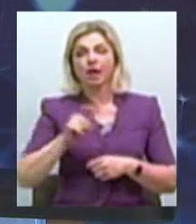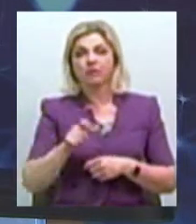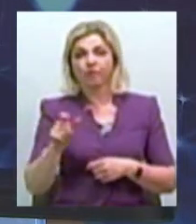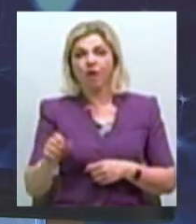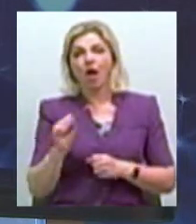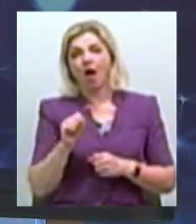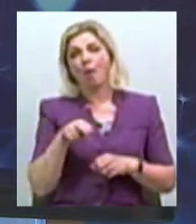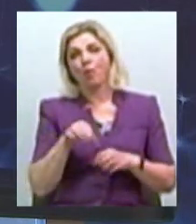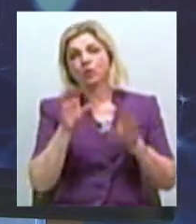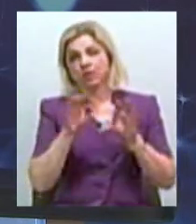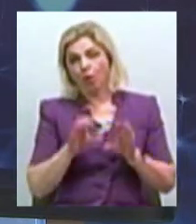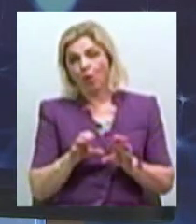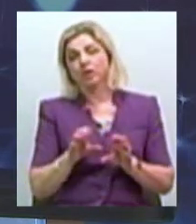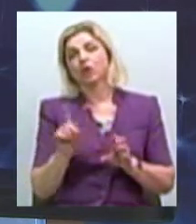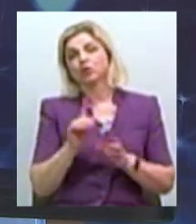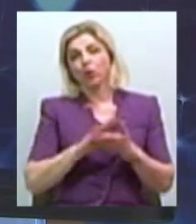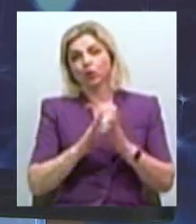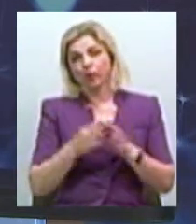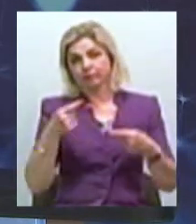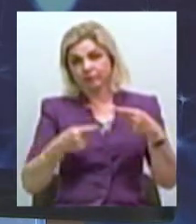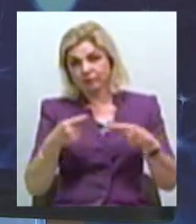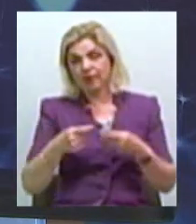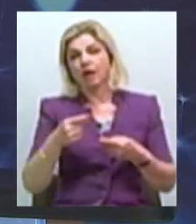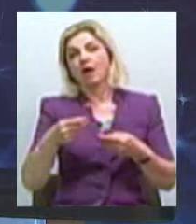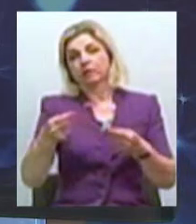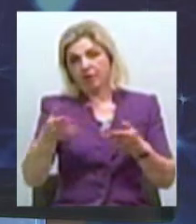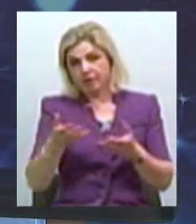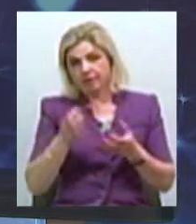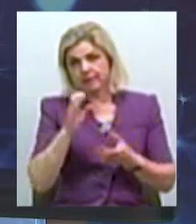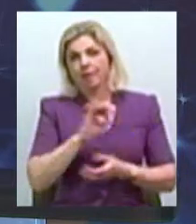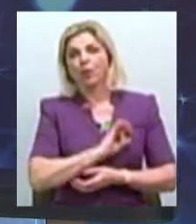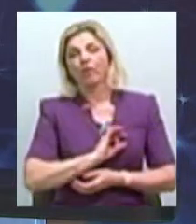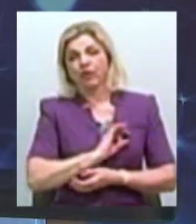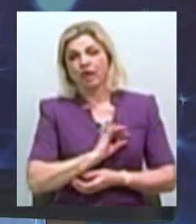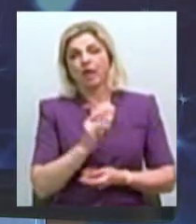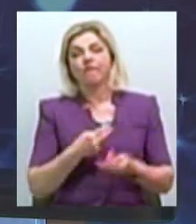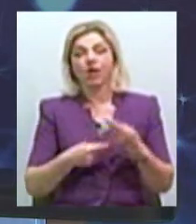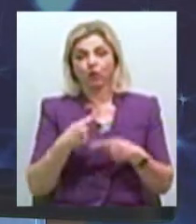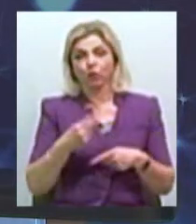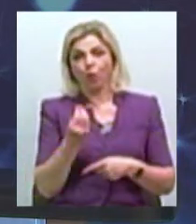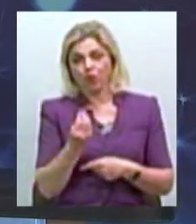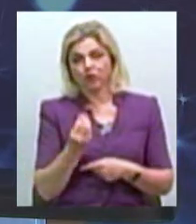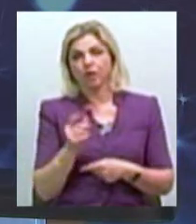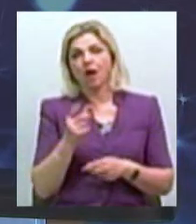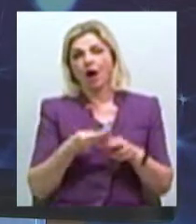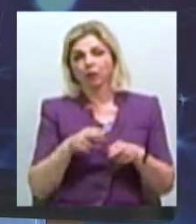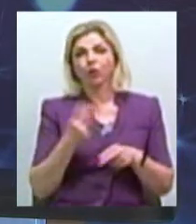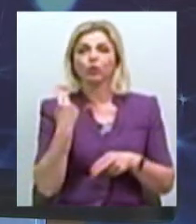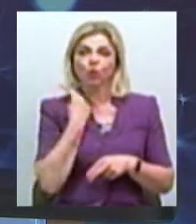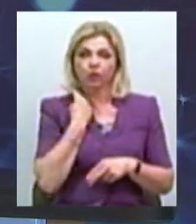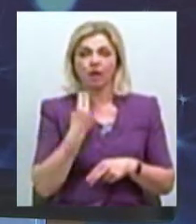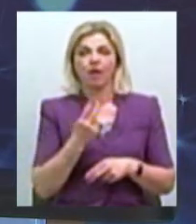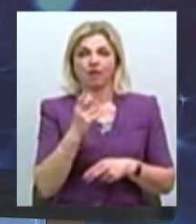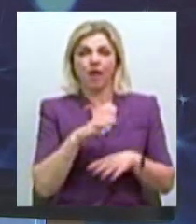з профспілковою організацією. І вона вимагає від адміністрації повернення отих коштів, які заборгували відповідно